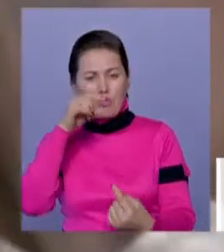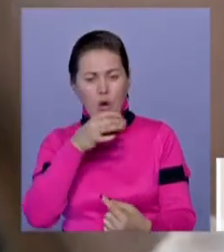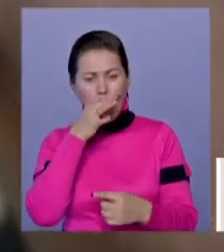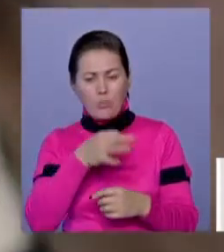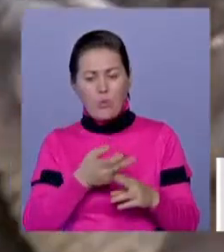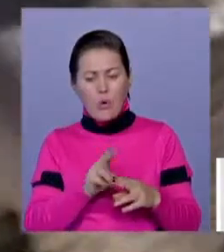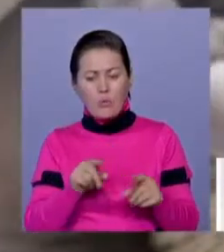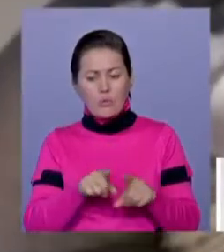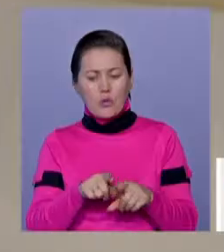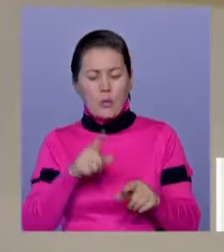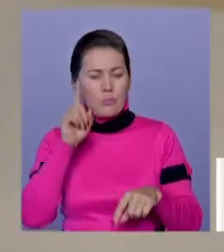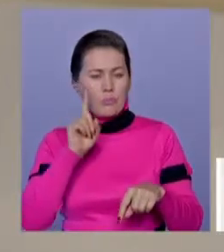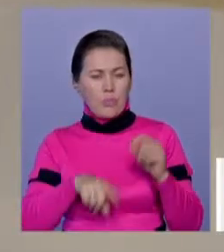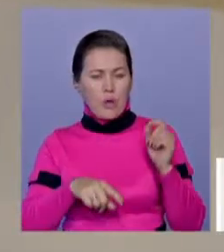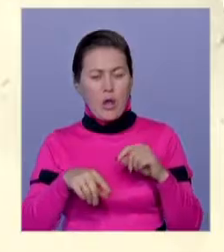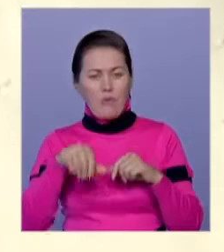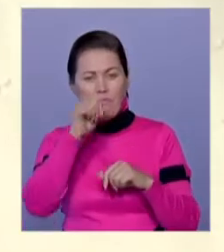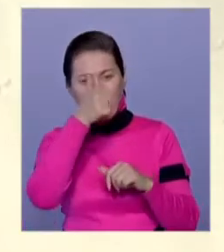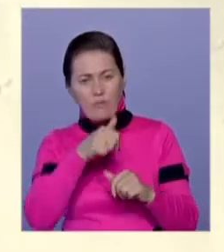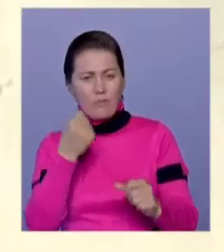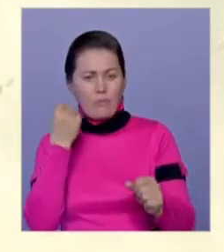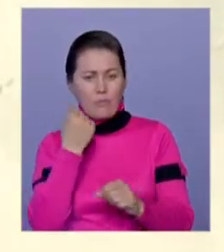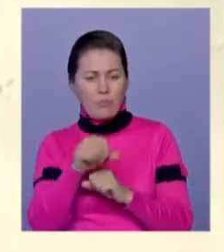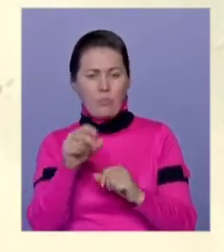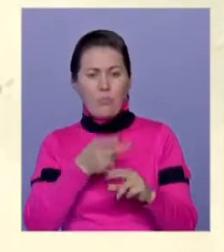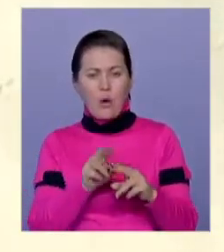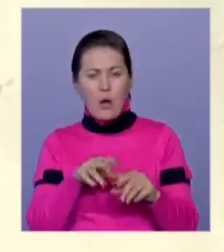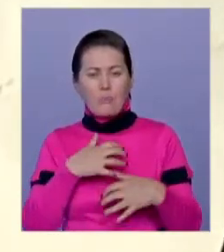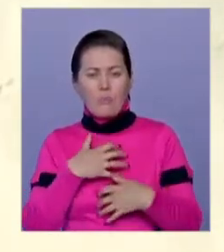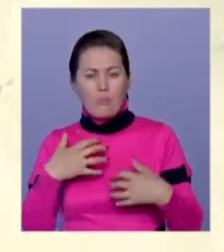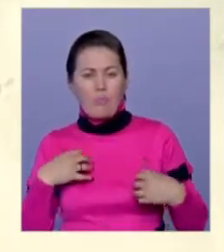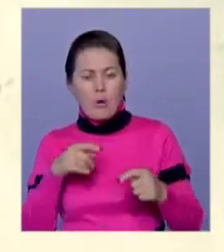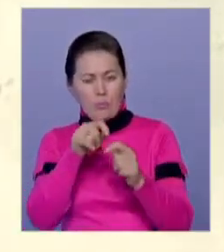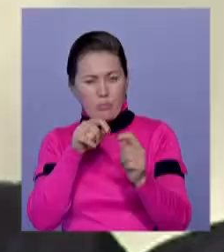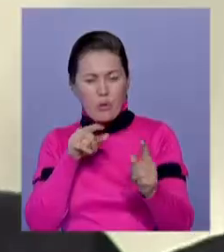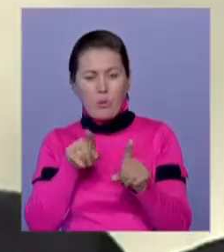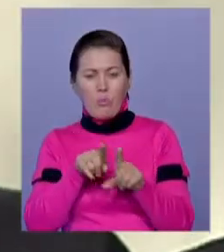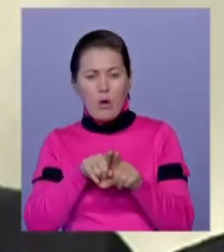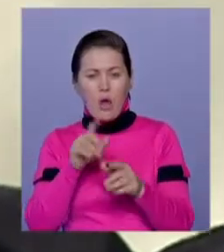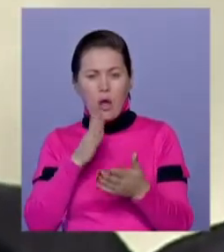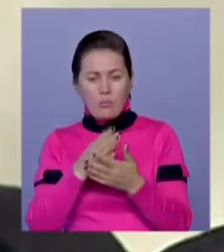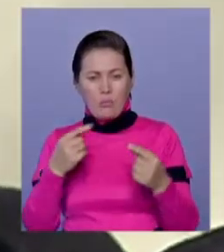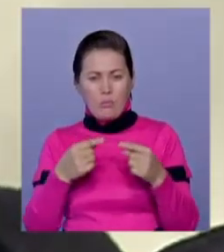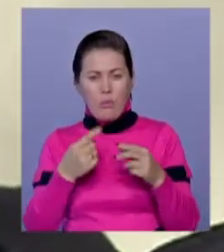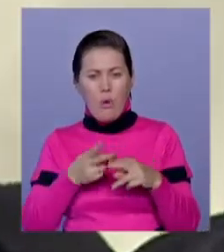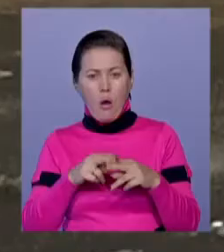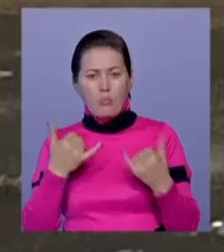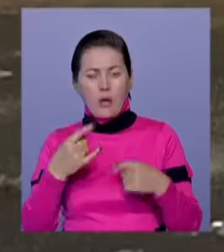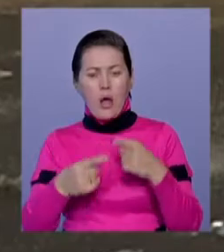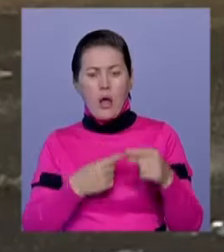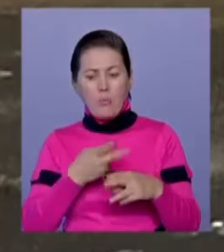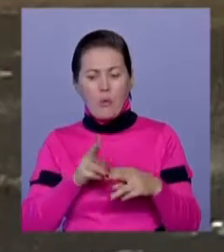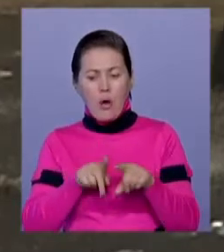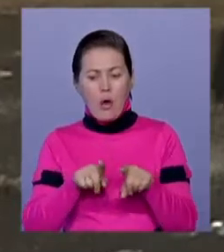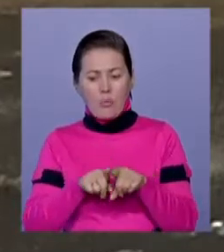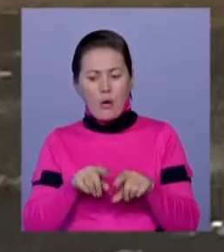жебенің көзілеспе жылдамдықпен жауды жайратқаны жалпақ жұртқа, жабай аңдарды осы садақпен аулағаны әмбегі аян. Бірақ бүгін ұрпақ садақ ату